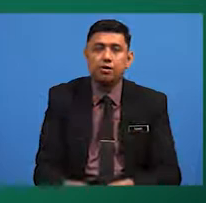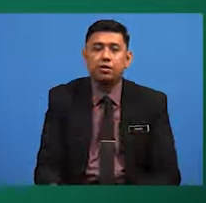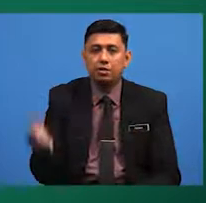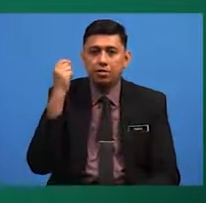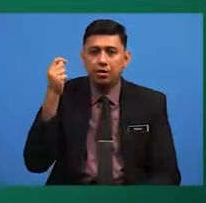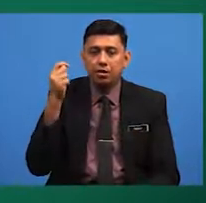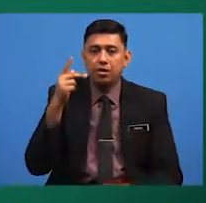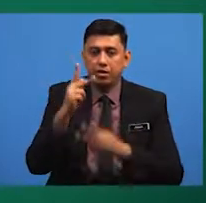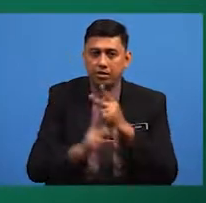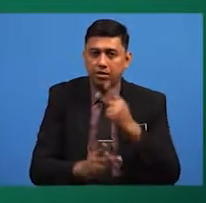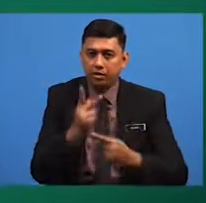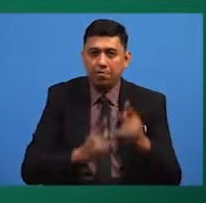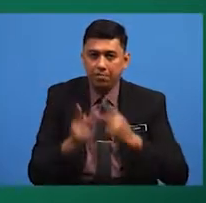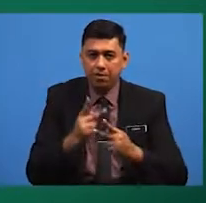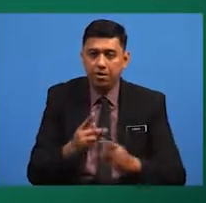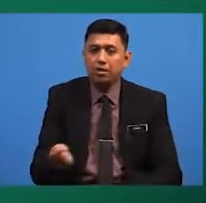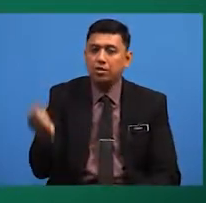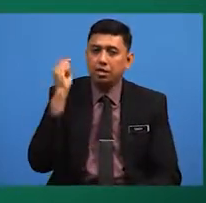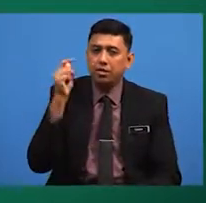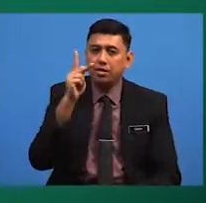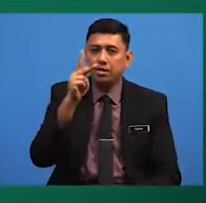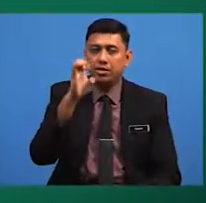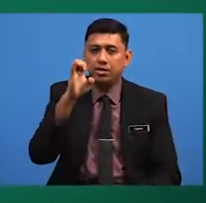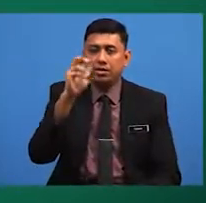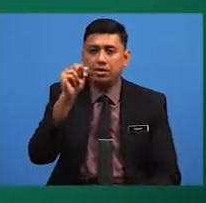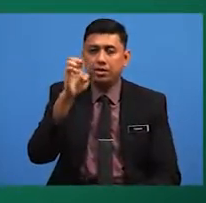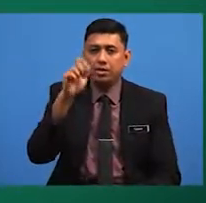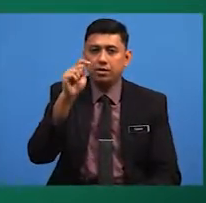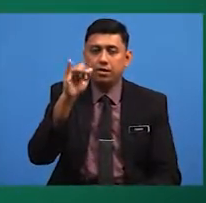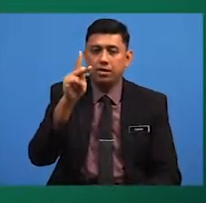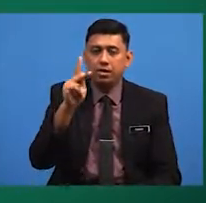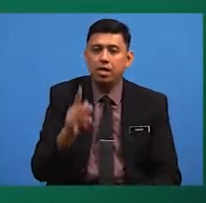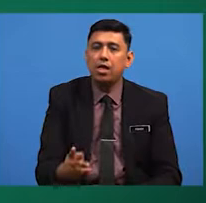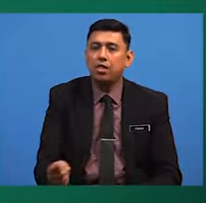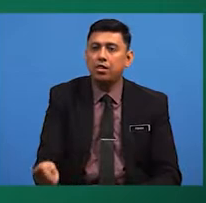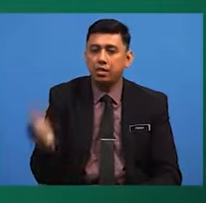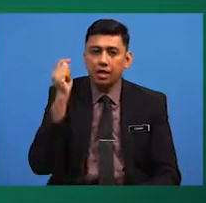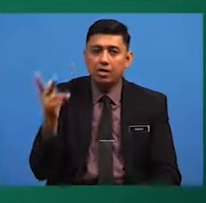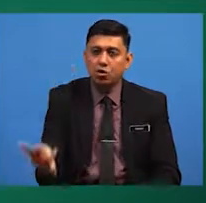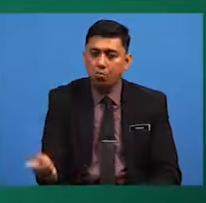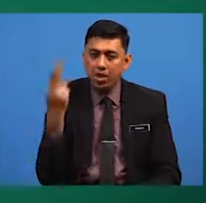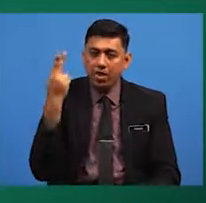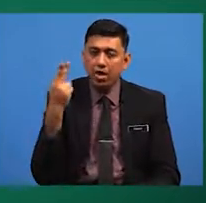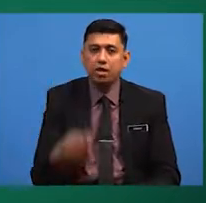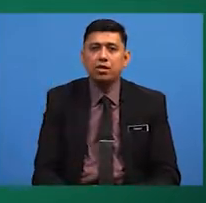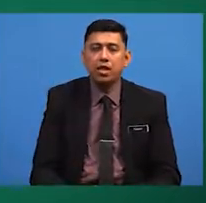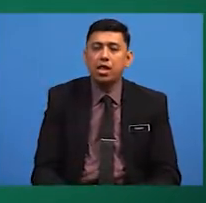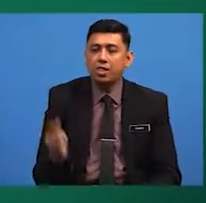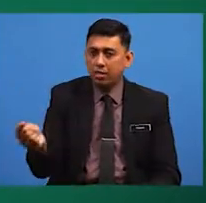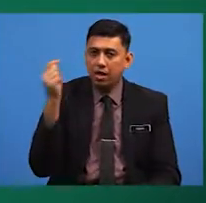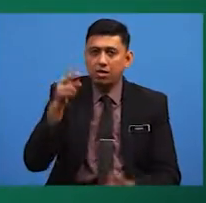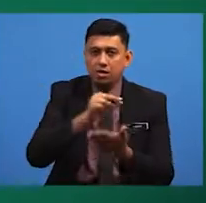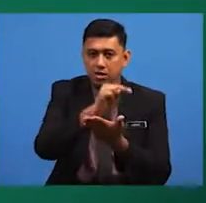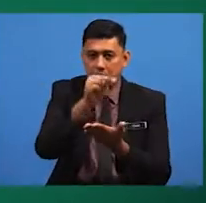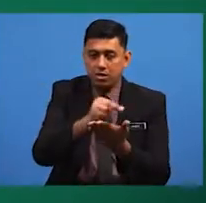tenaga kimia tenaga kinetik tenaga keupayaan dan tenaga